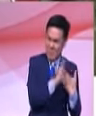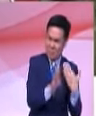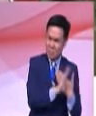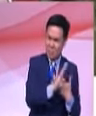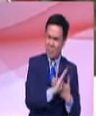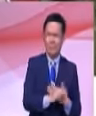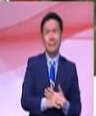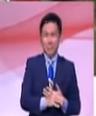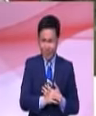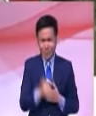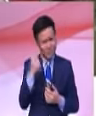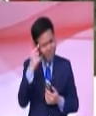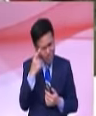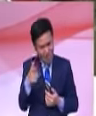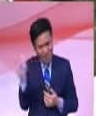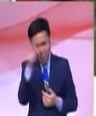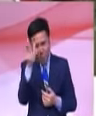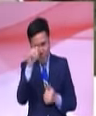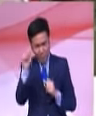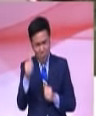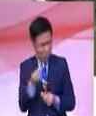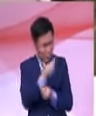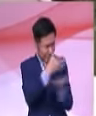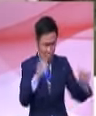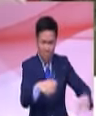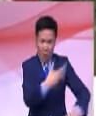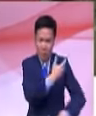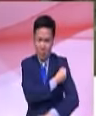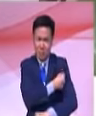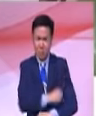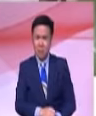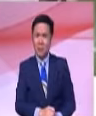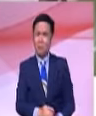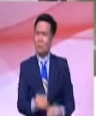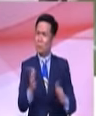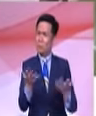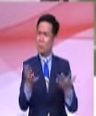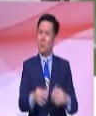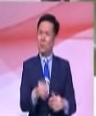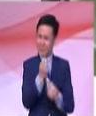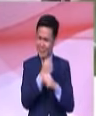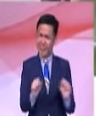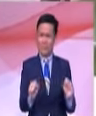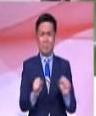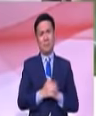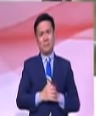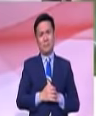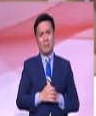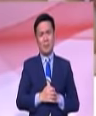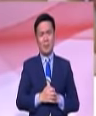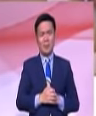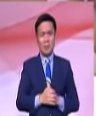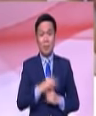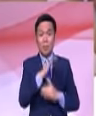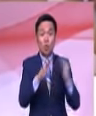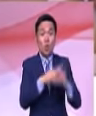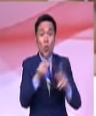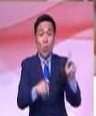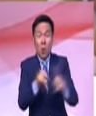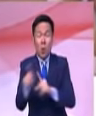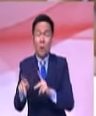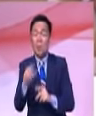kerajaan tidaklah menganjur seperti ini. Saya tiada masalah, karena saya ajak kepada semua yang berumur dengan seperti